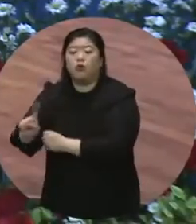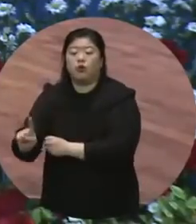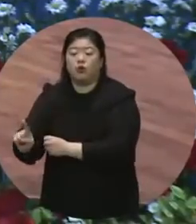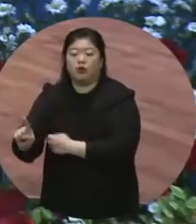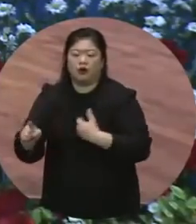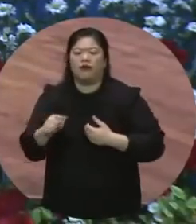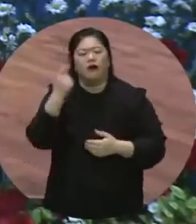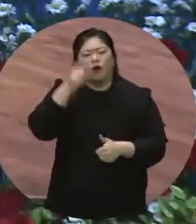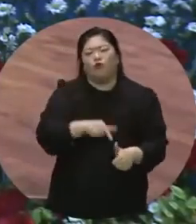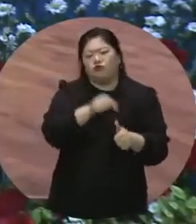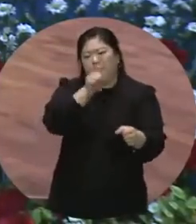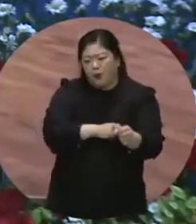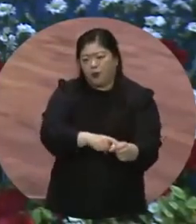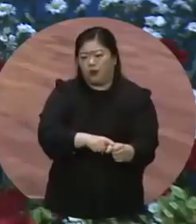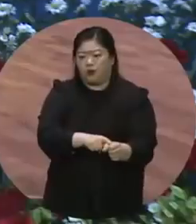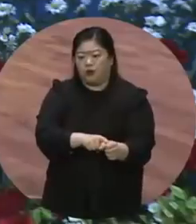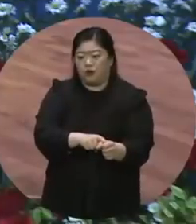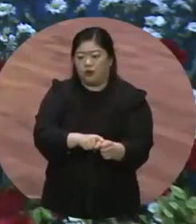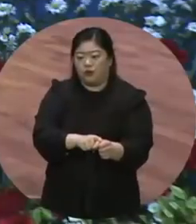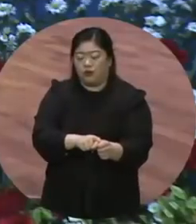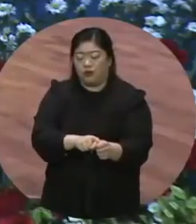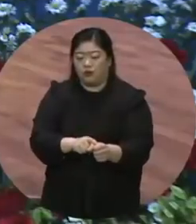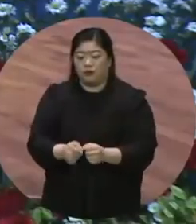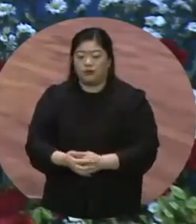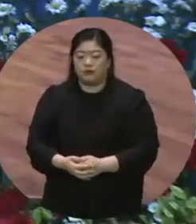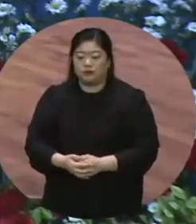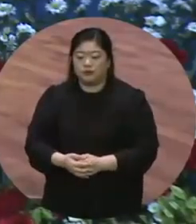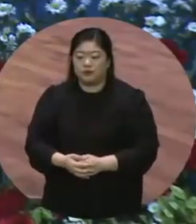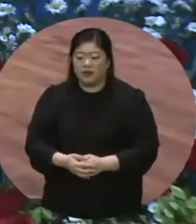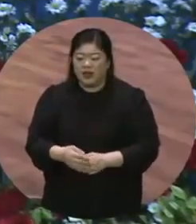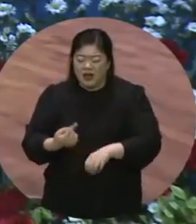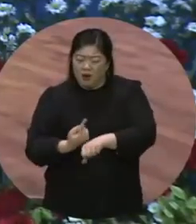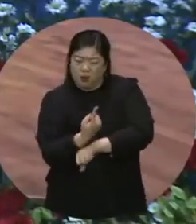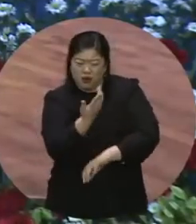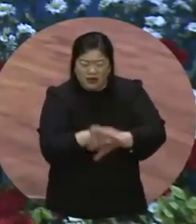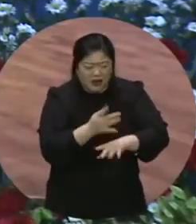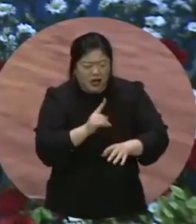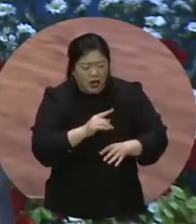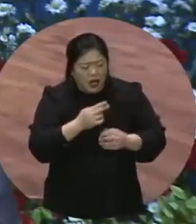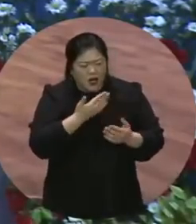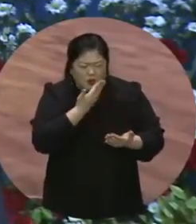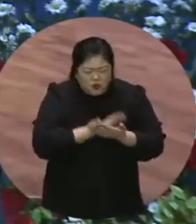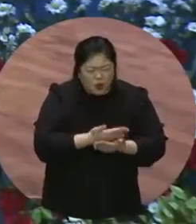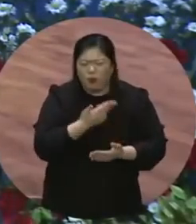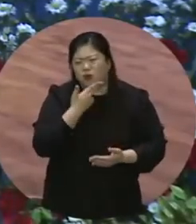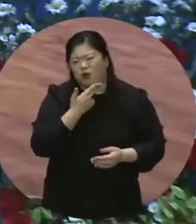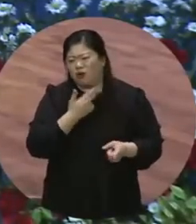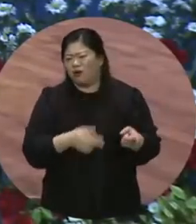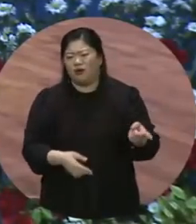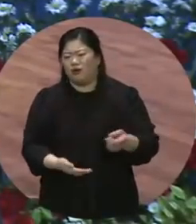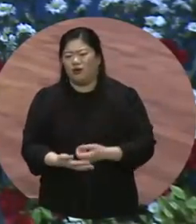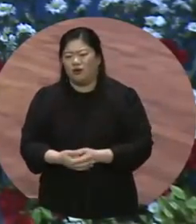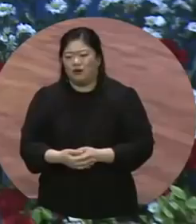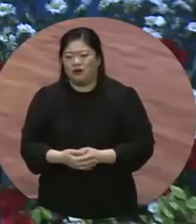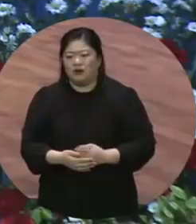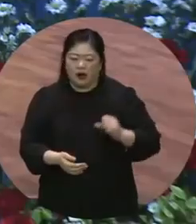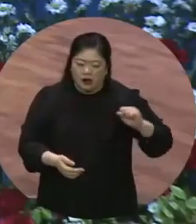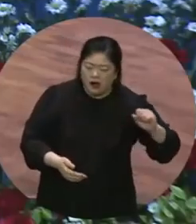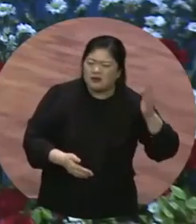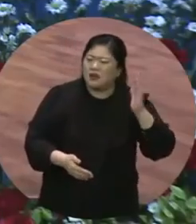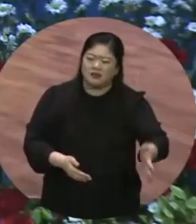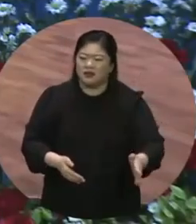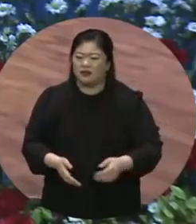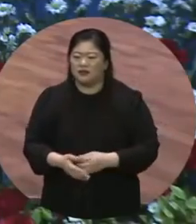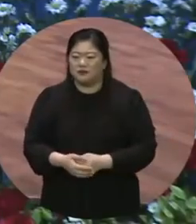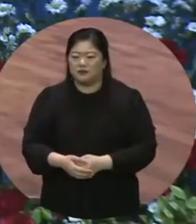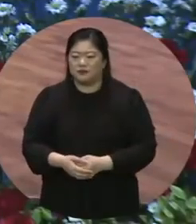자체도 영혼 구원이라고. 다른 게 아니란 말이에요. 나머지 다 서론이란 말이에요. 그 해도 좋고 안 해도 좋은 건 별 중요하지 않단 말이에요. 더